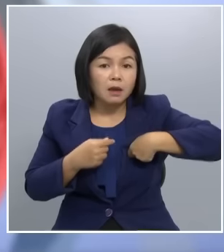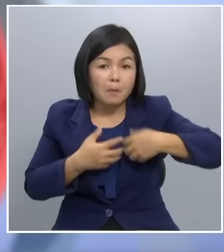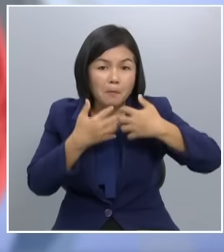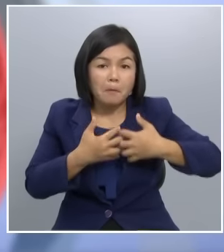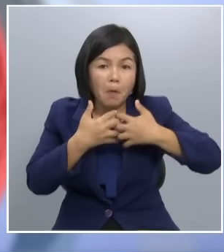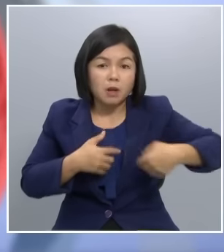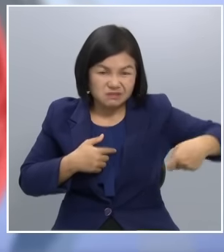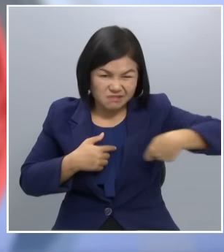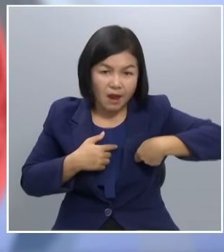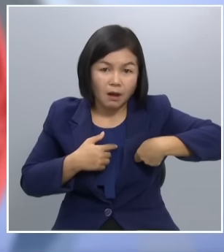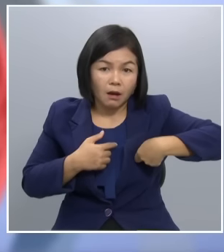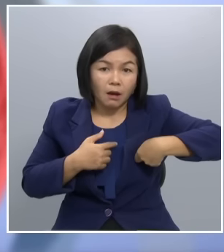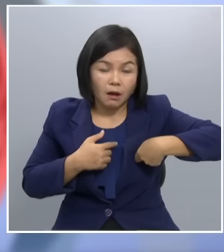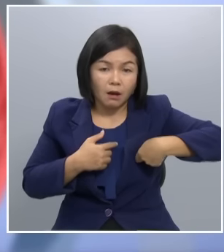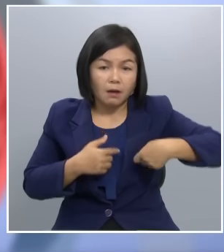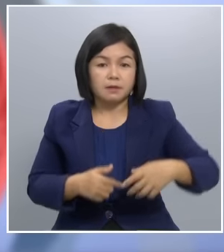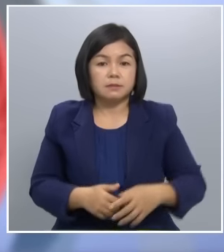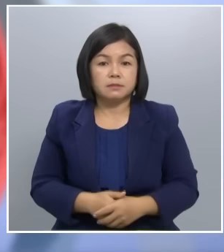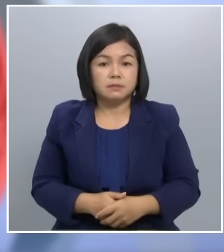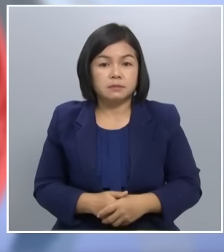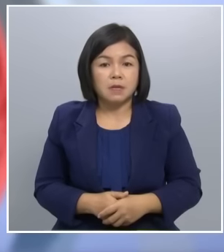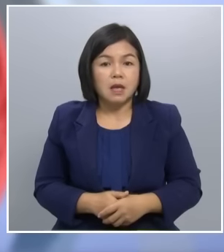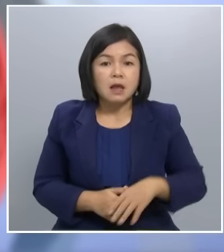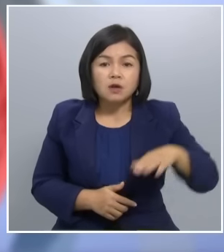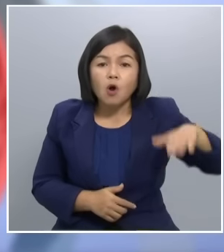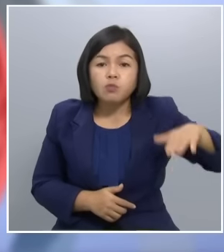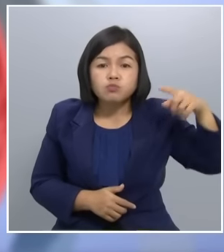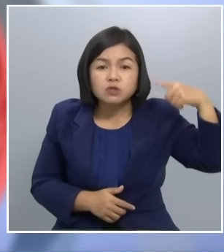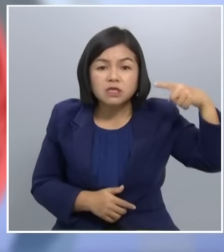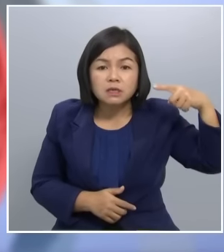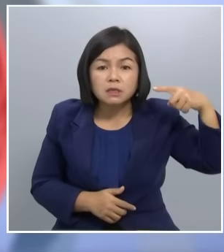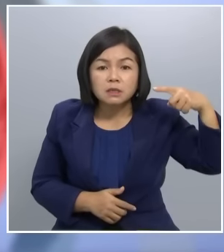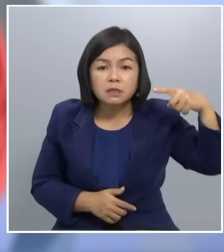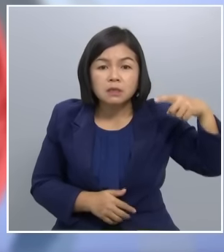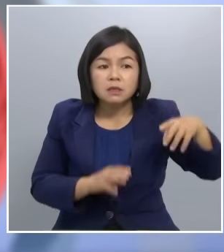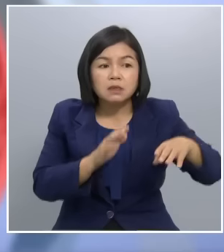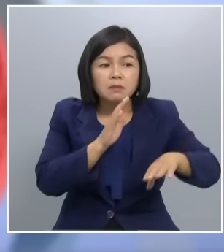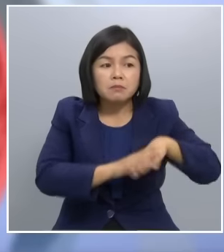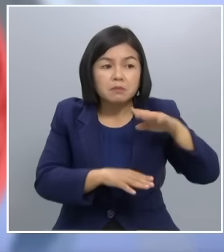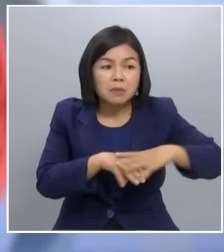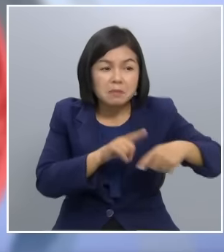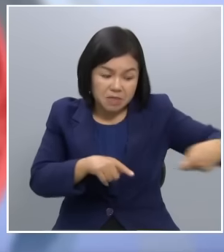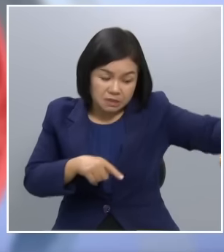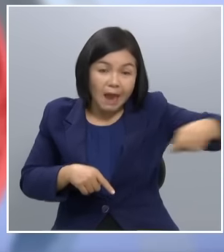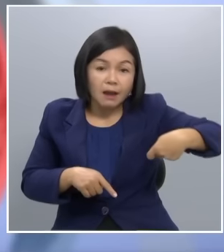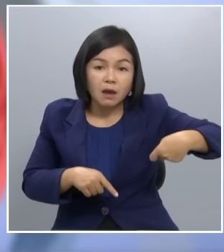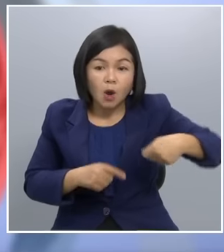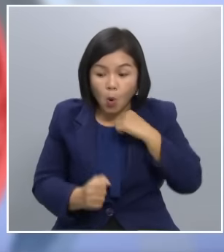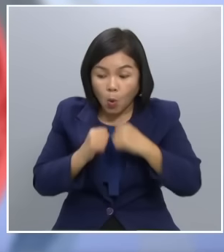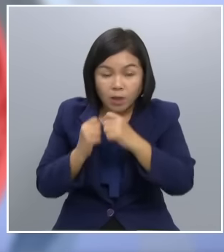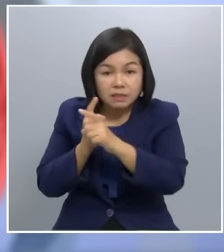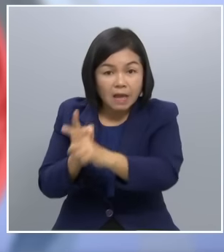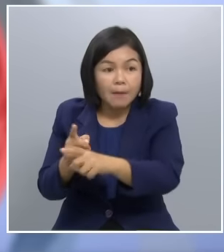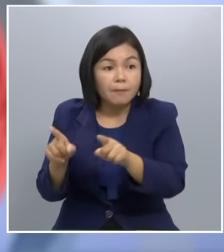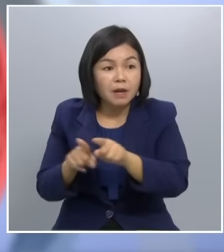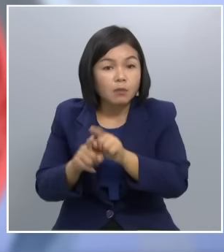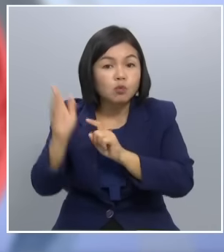นี่ยฮะโอ้โหส่วนน้องผู้หญิงที่แทงก็วิ่งตามมาถือมีดด้วยนะ ค่ะ เนี่ยค